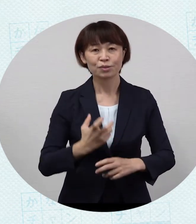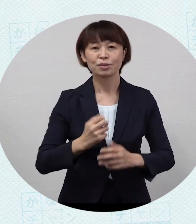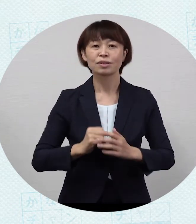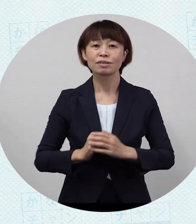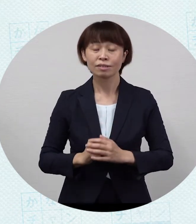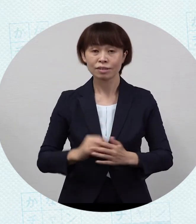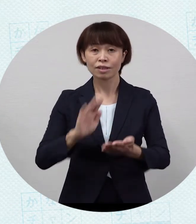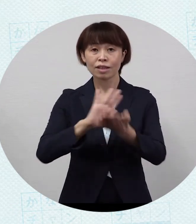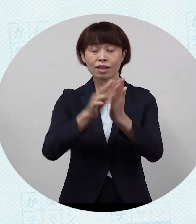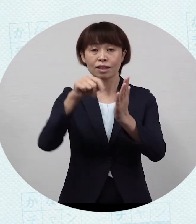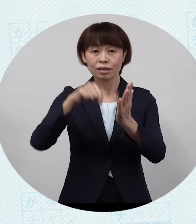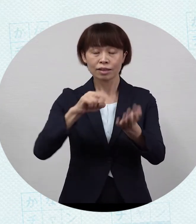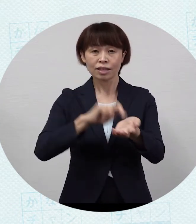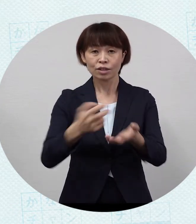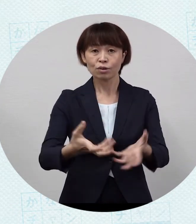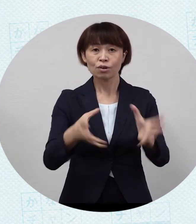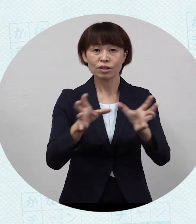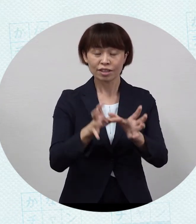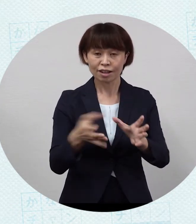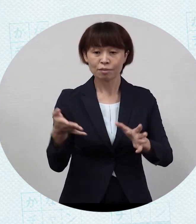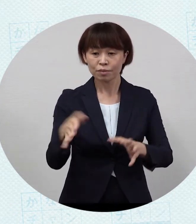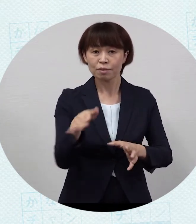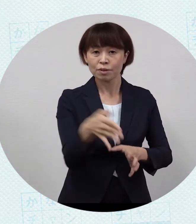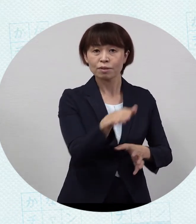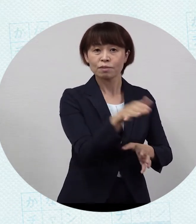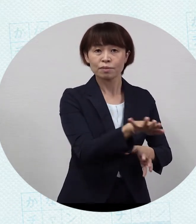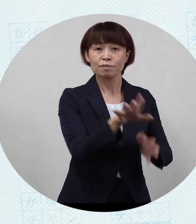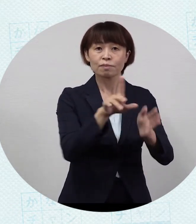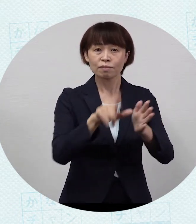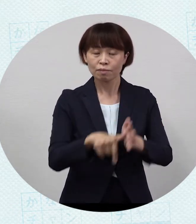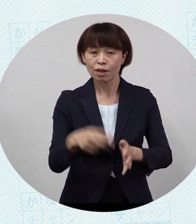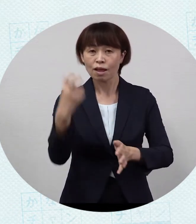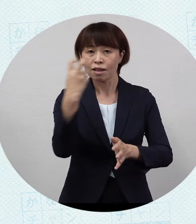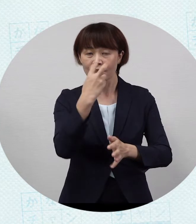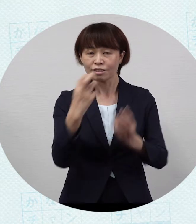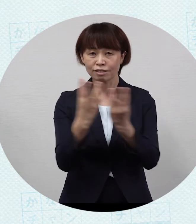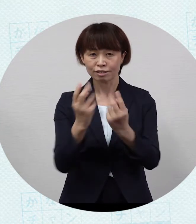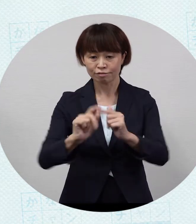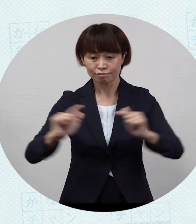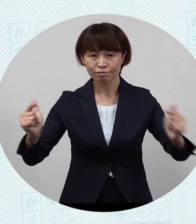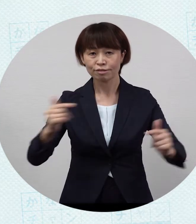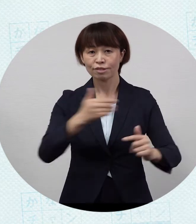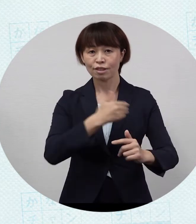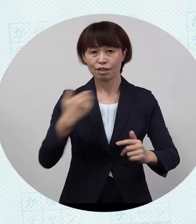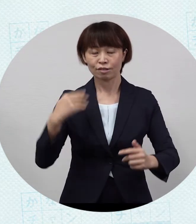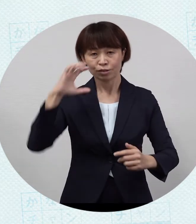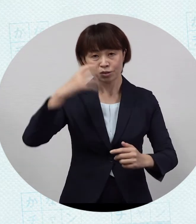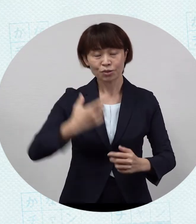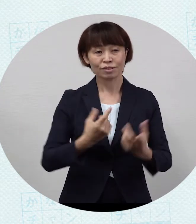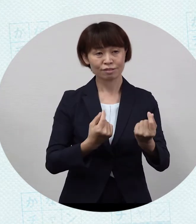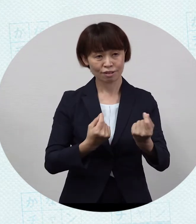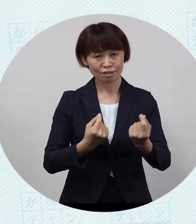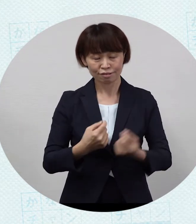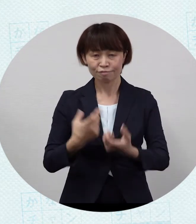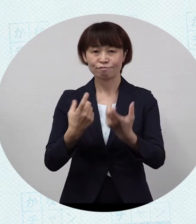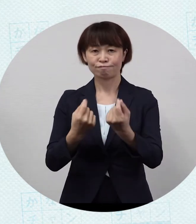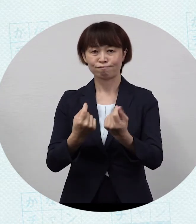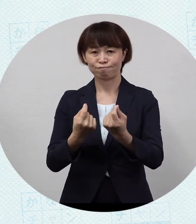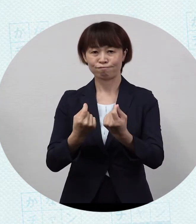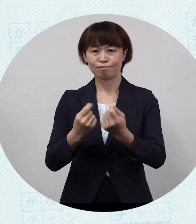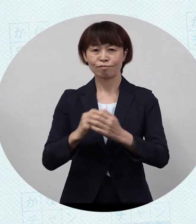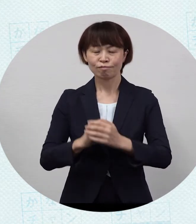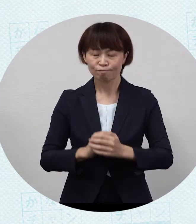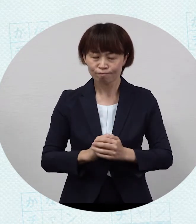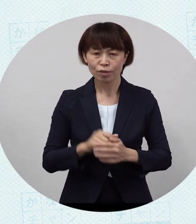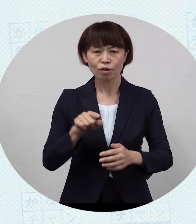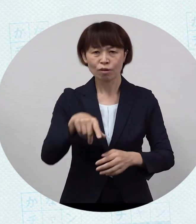内の医療機関で導入されたら、圧倒的に検査能力がアップするということですよね。 そうですね。それとね、これやっぱり大きい